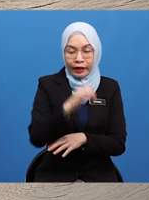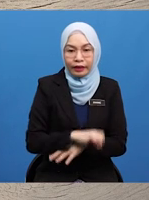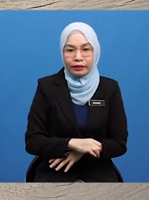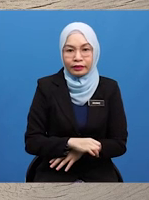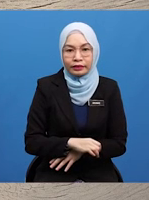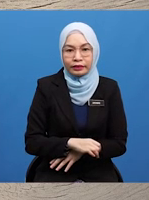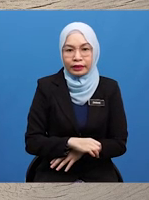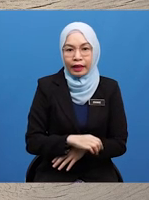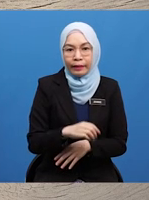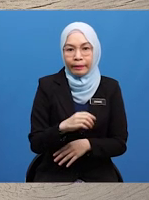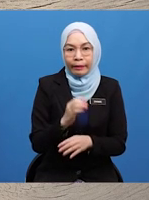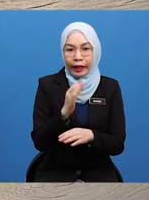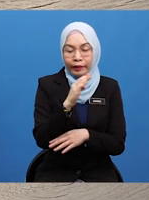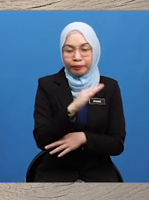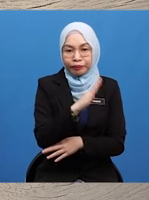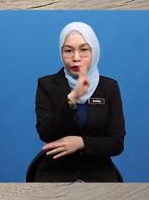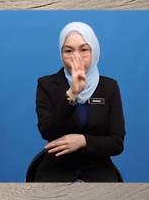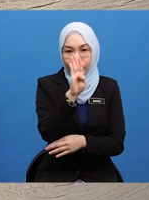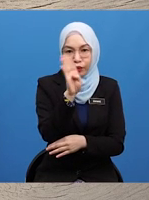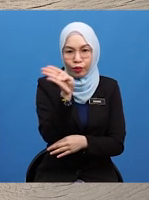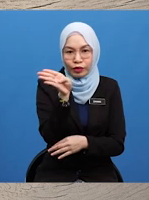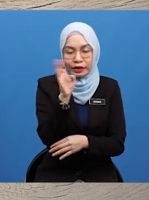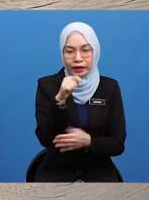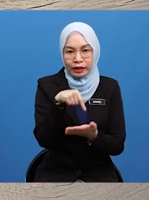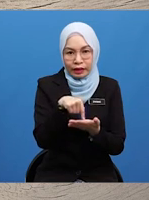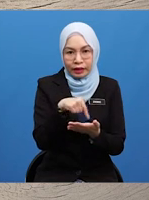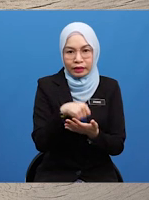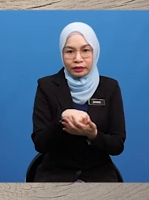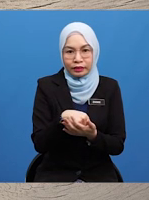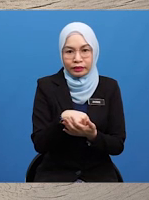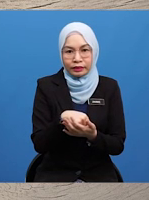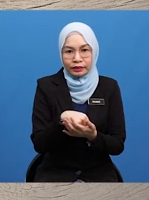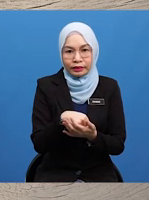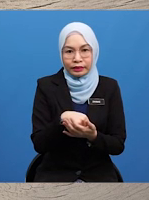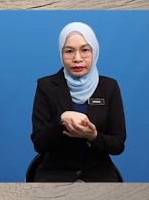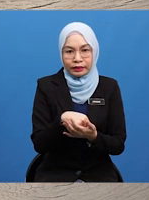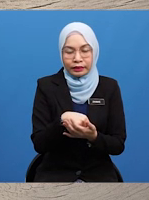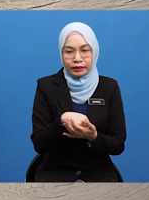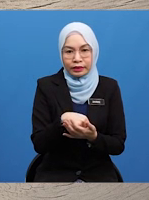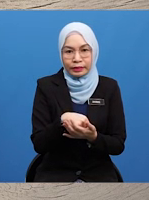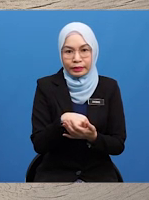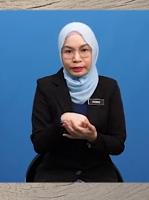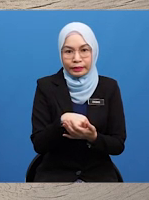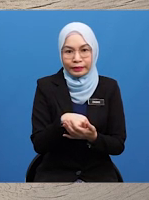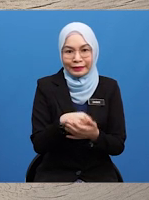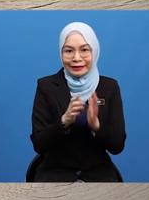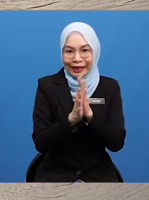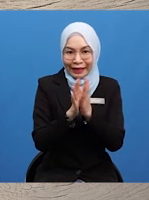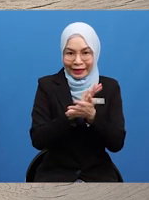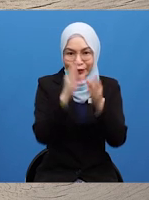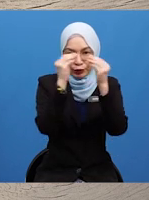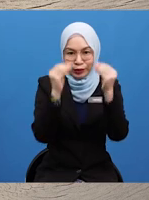adalah 8 cm padu. Selesai kaedah 1. Macam mana? Terbaik